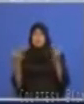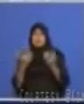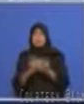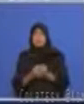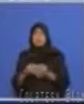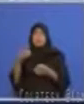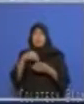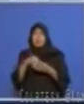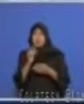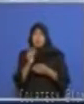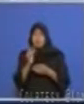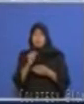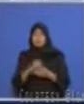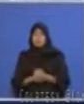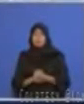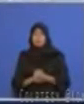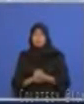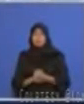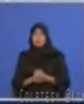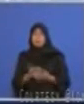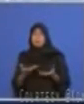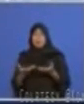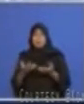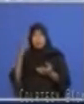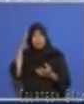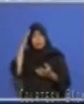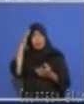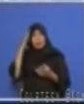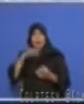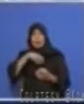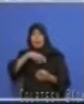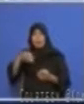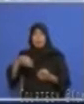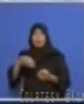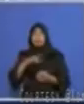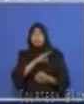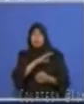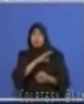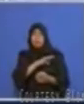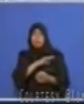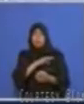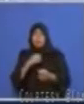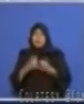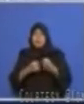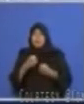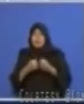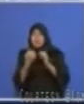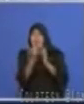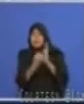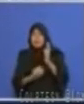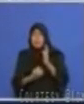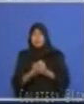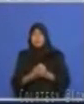tersebut mengatur lebih lanjut Bagaimana kepala daerah Bagaimana Gubernur melaksanakan kegiatannya